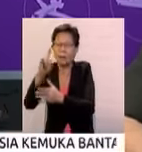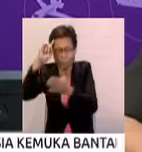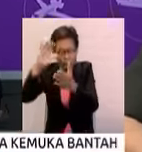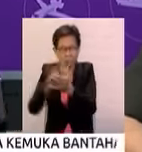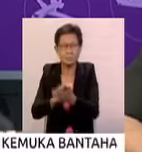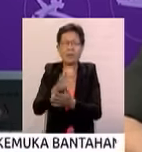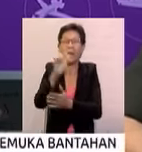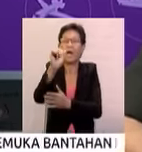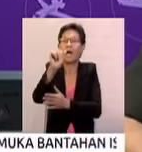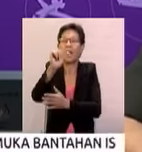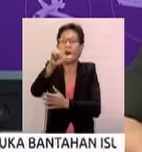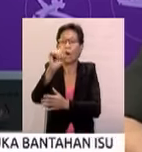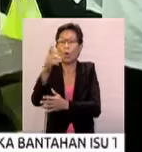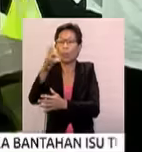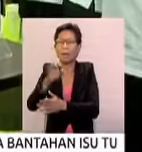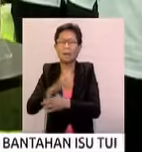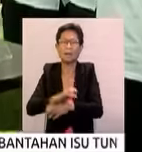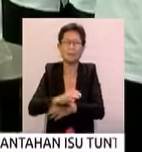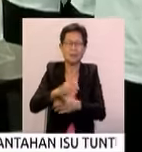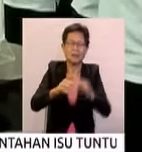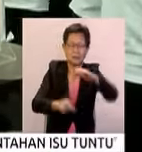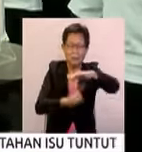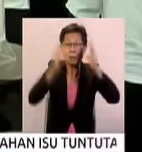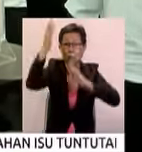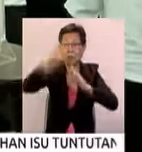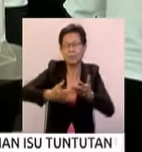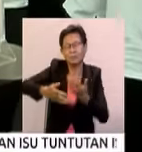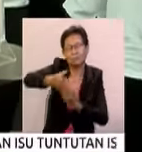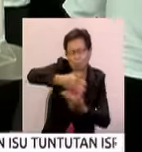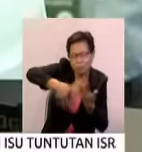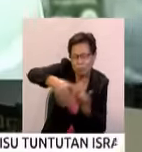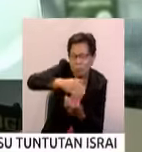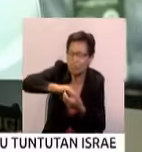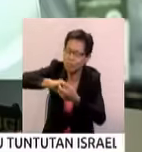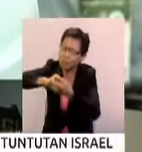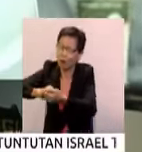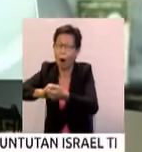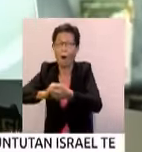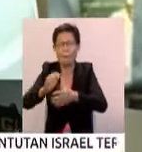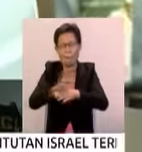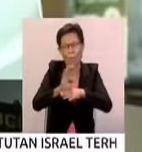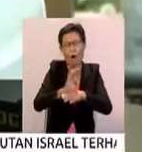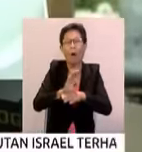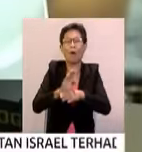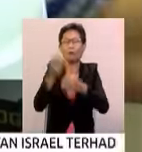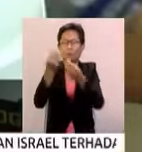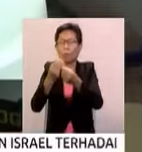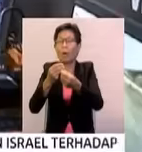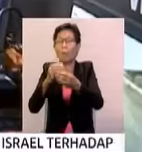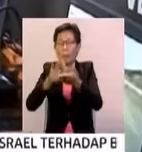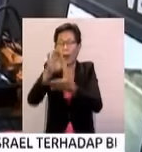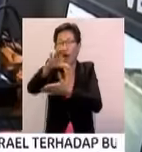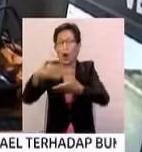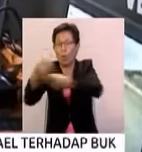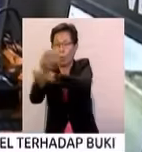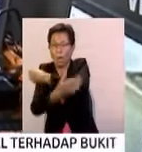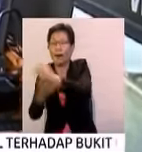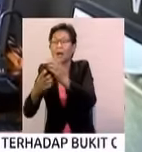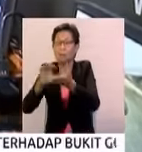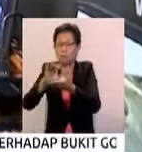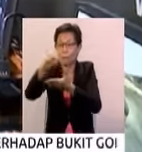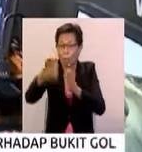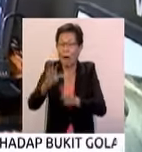Anthony berkata dasar Malaysia yang mesra perniagaan juga mendorong kepada peningkatan jumlah pelaburan luar ke Malaysia. Untuk jangka masa